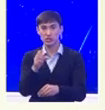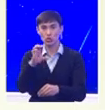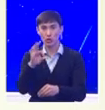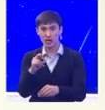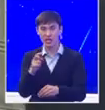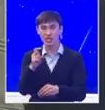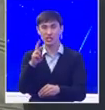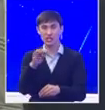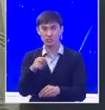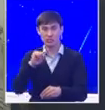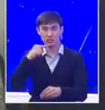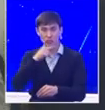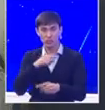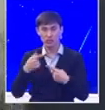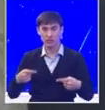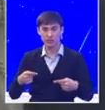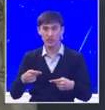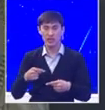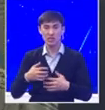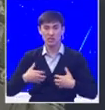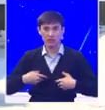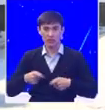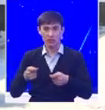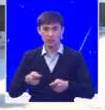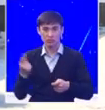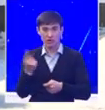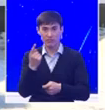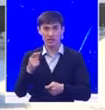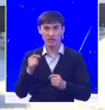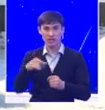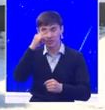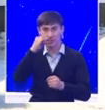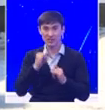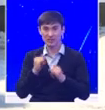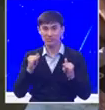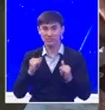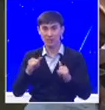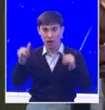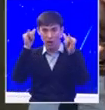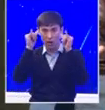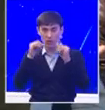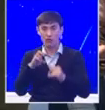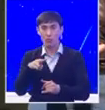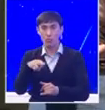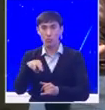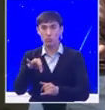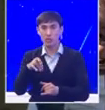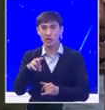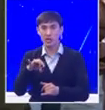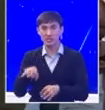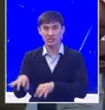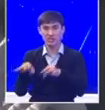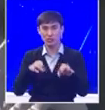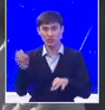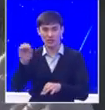ячменя. Плюс ко всему, местные животноводы первыми в Казахстане начали разводить племенных коров породы монбельярд, завезенных